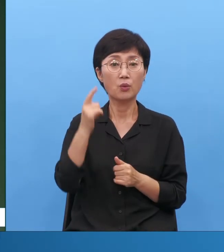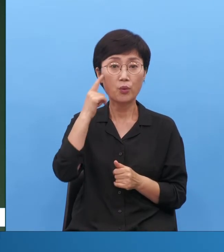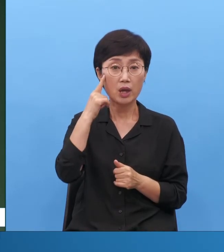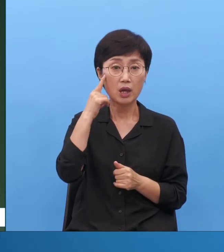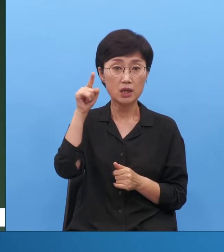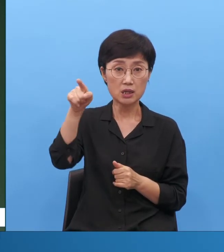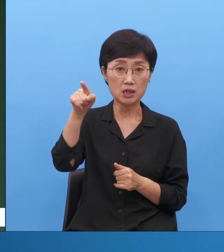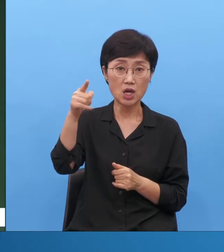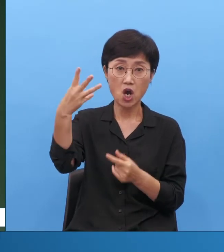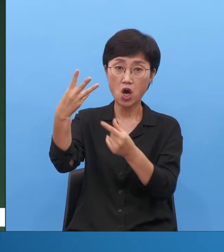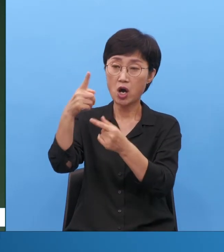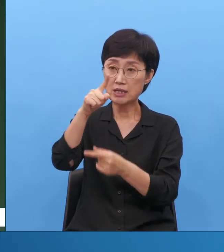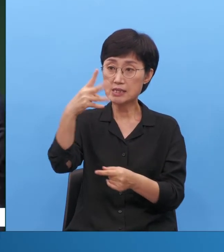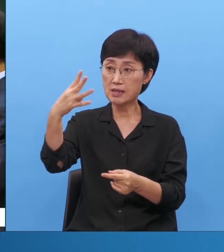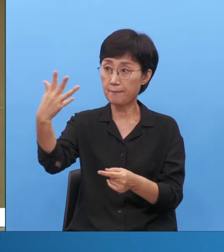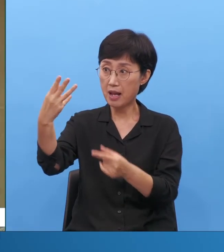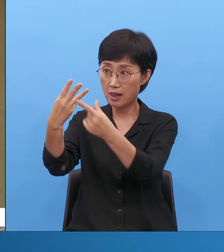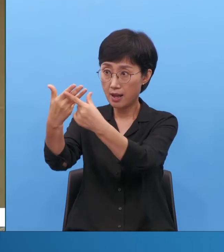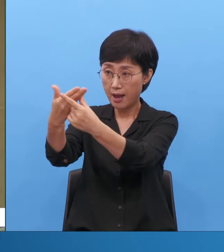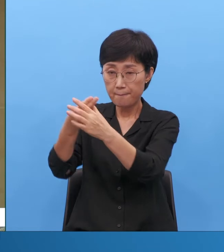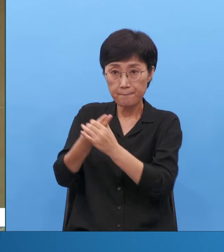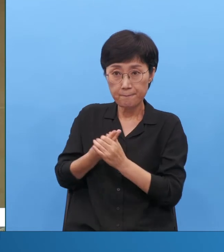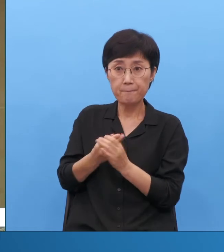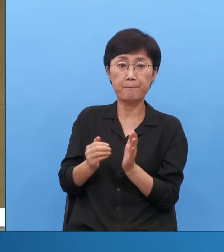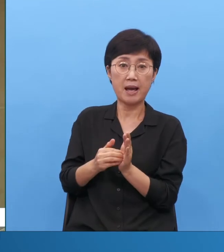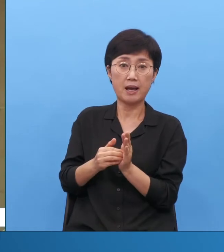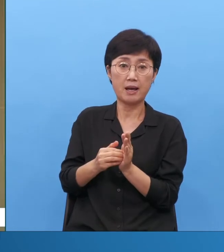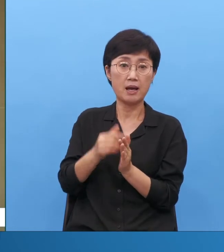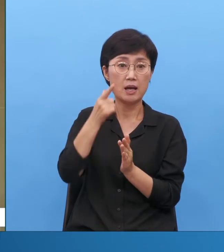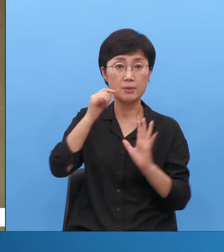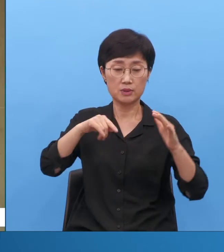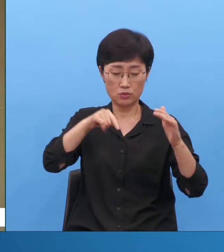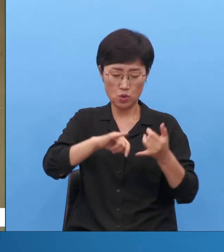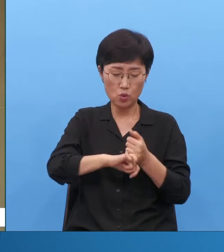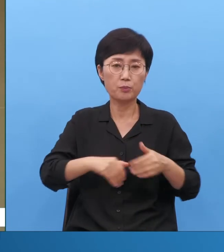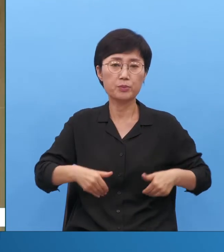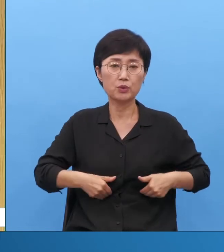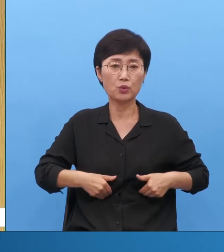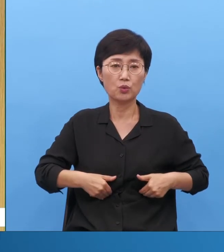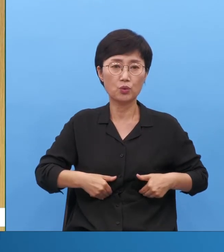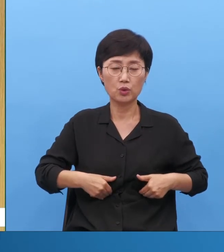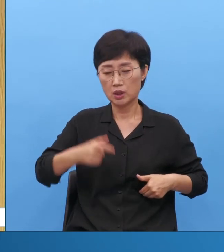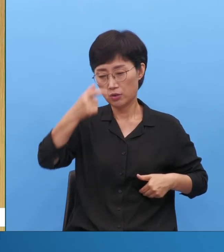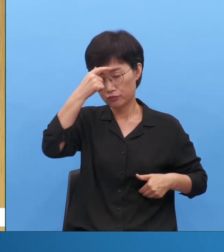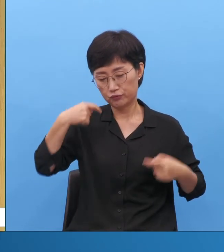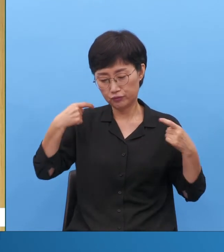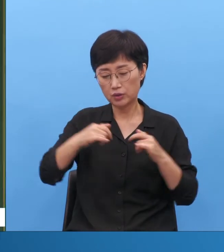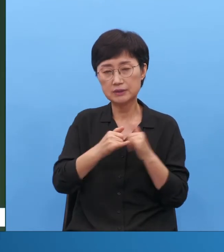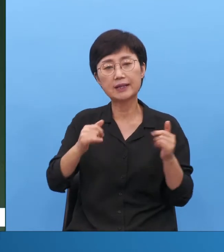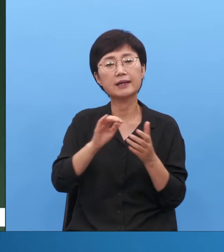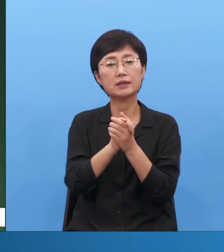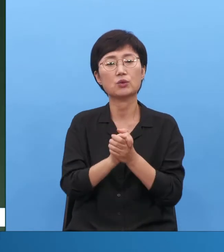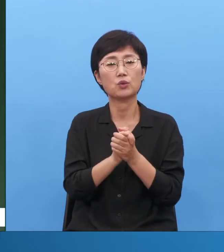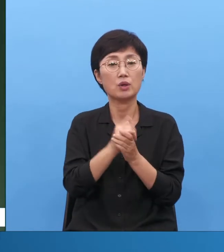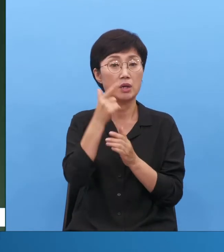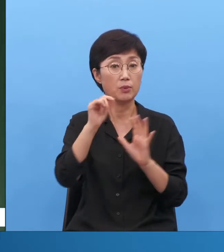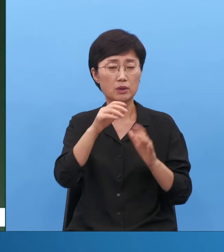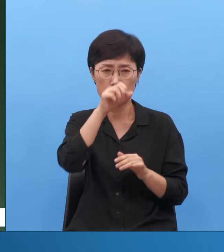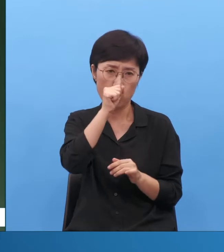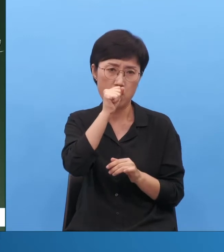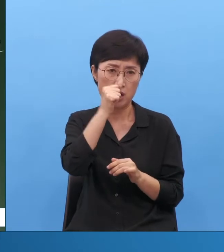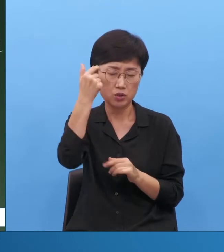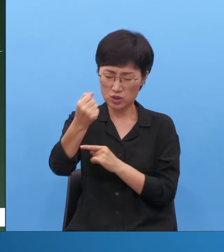되지니까 치유했나 있어요. 일본에서 절대 필요합니다. 순례자의 기도. 일본은 좋은 나라입니다. 영적으로